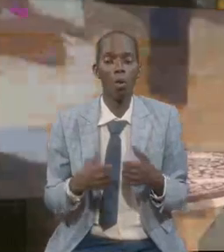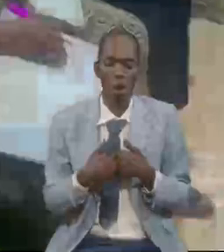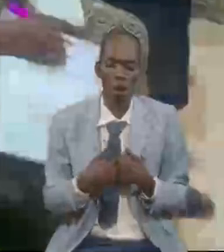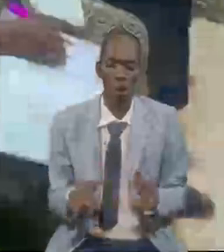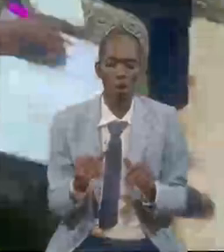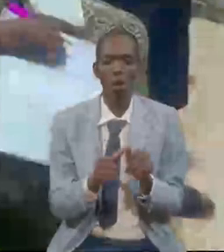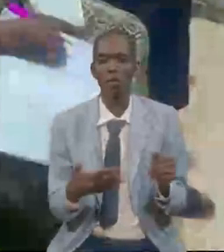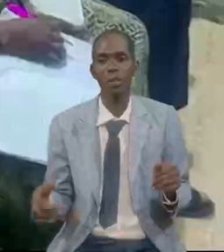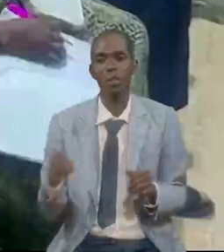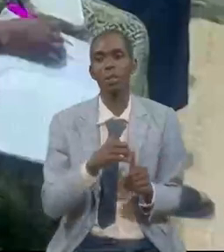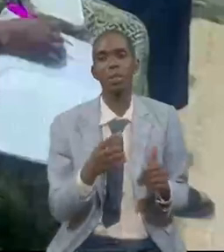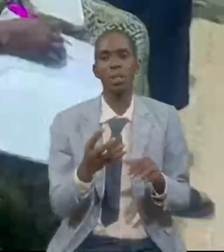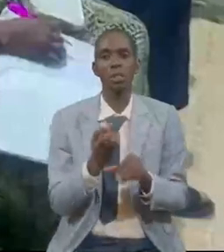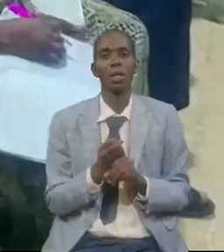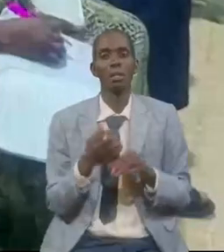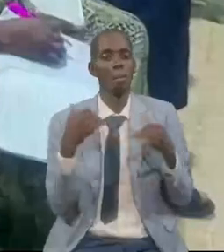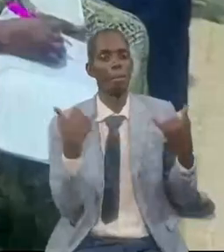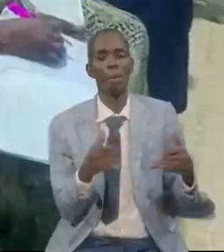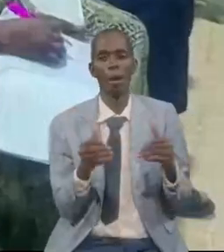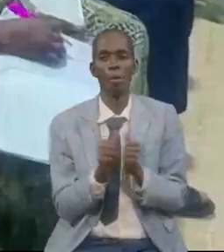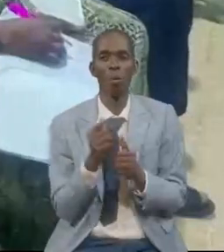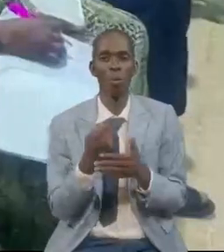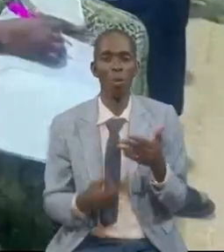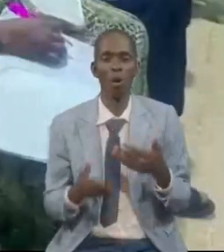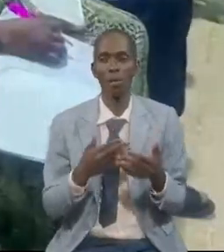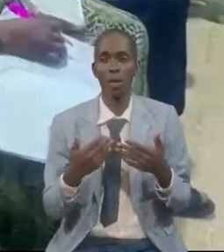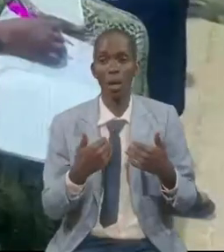utiliser tout ce qu'ils ont avec.